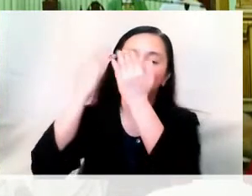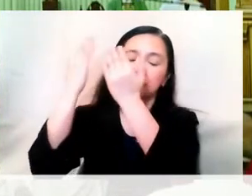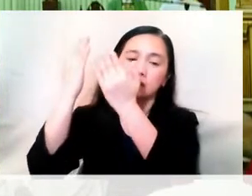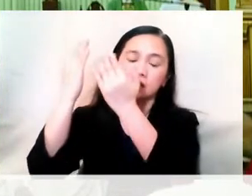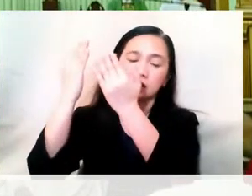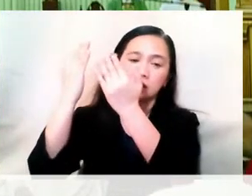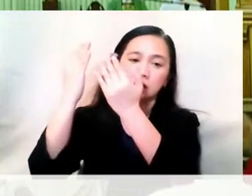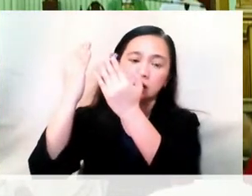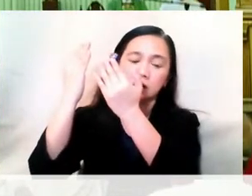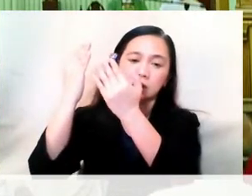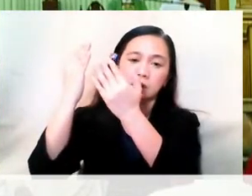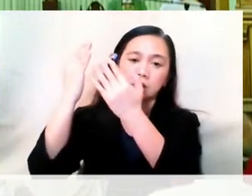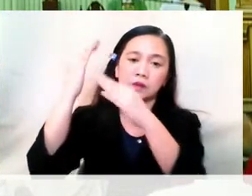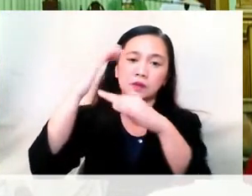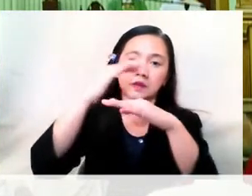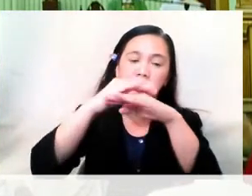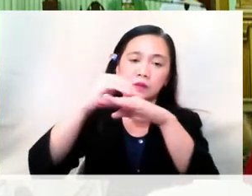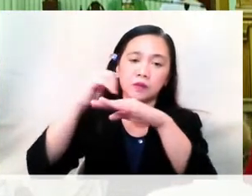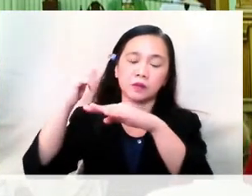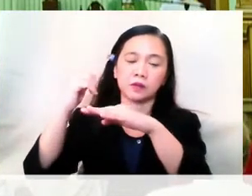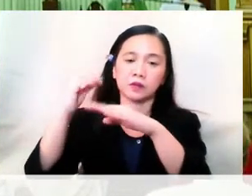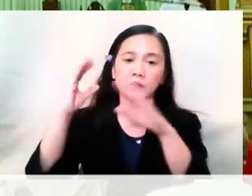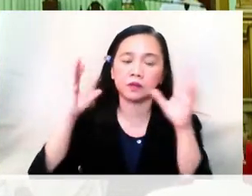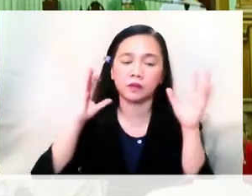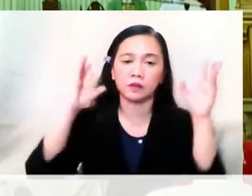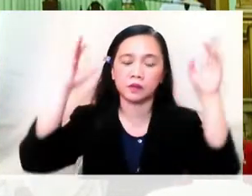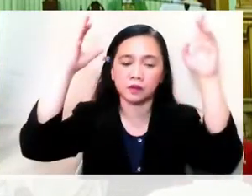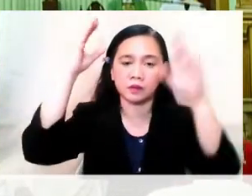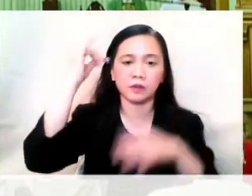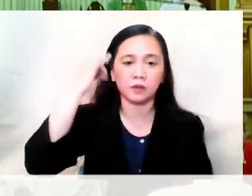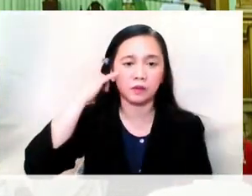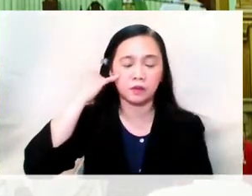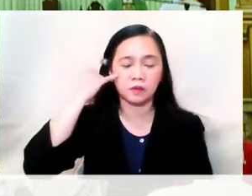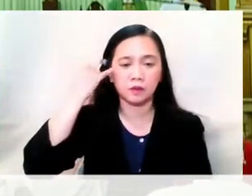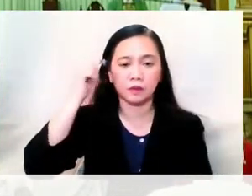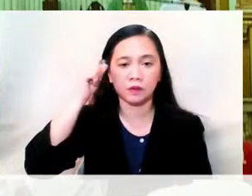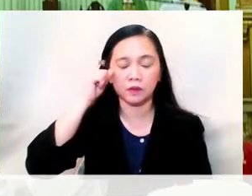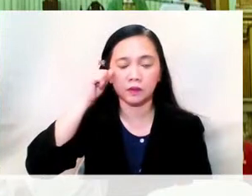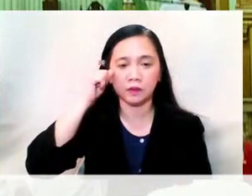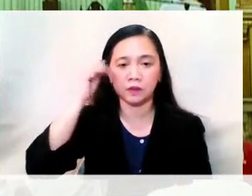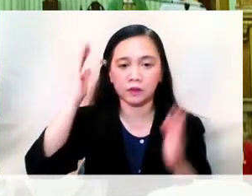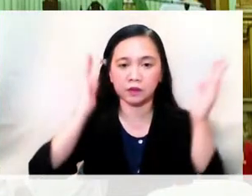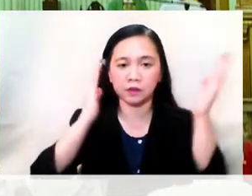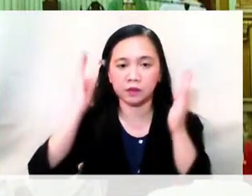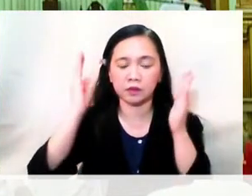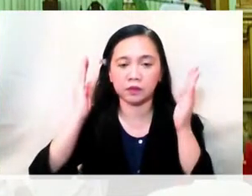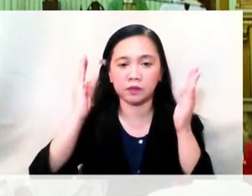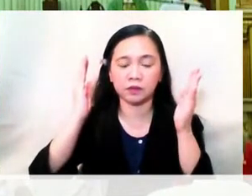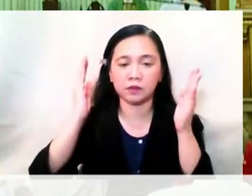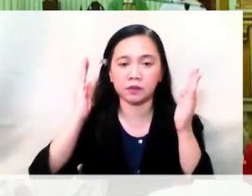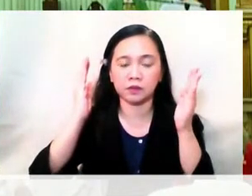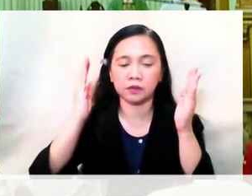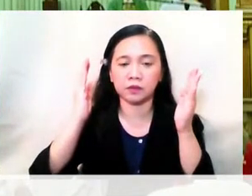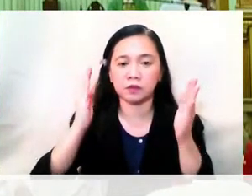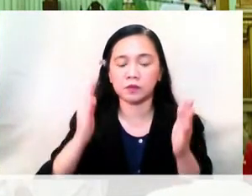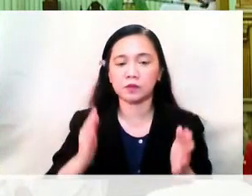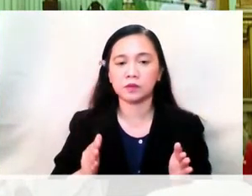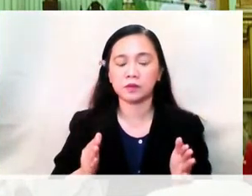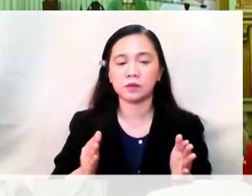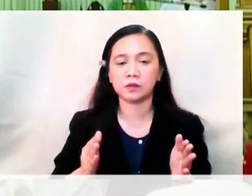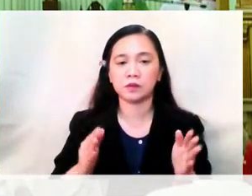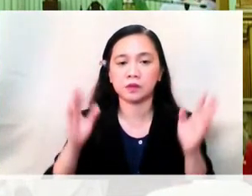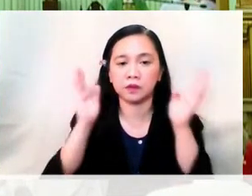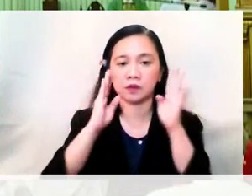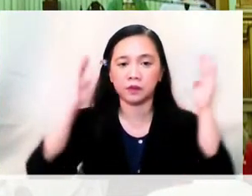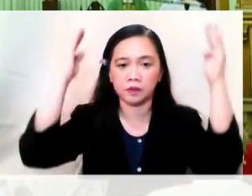sa pagtawag mo kay Cardinal Jose Advincula upang maglingkod bilang aming arsobispo.